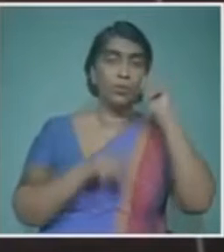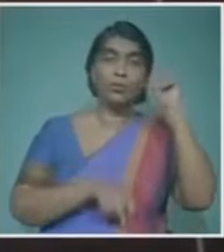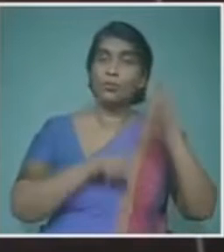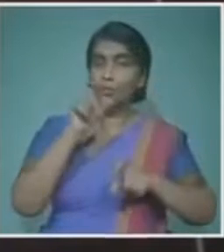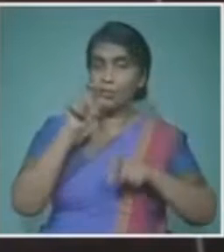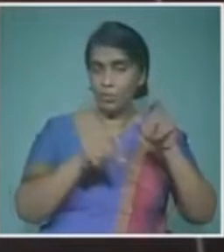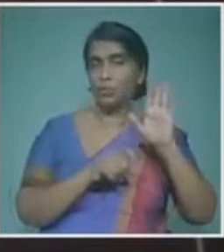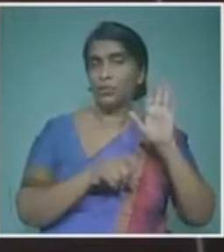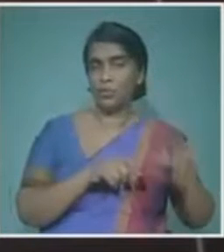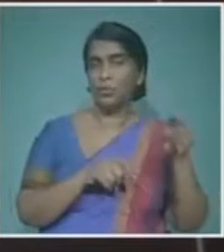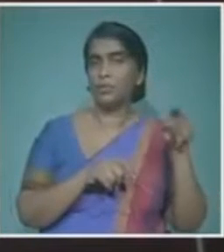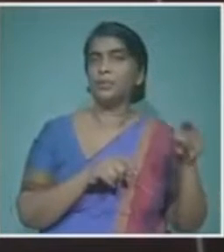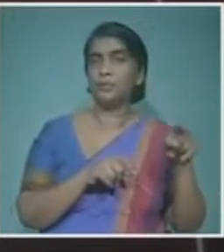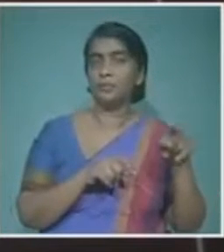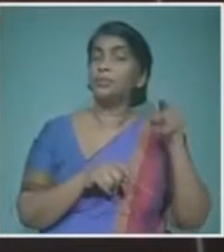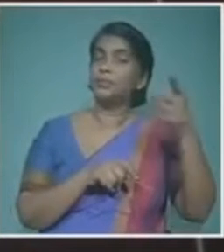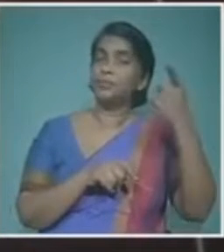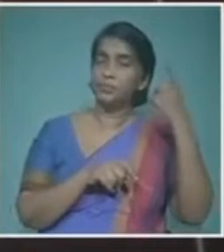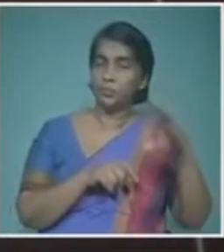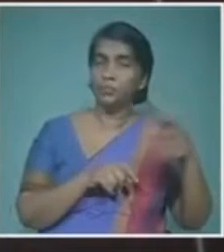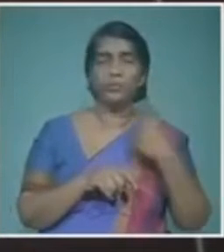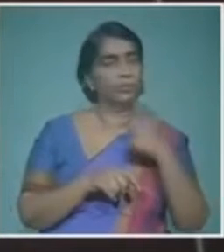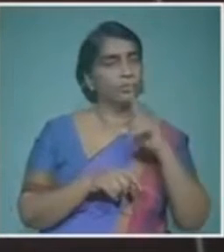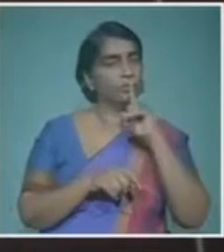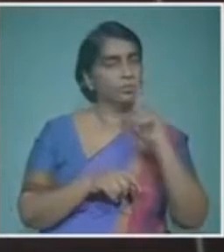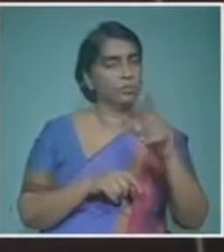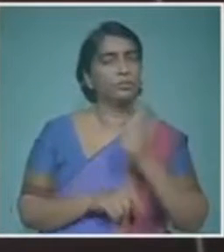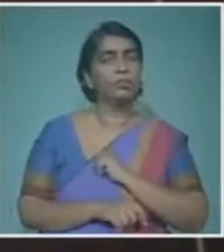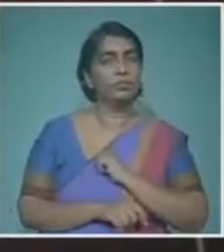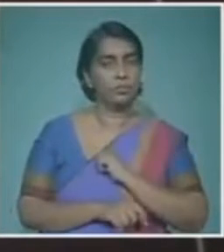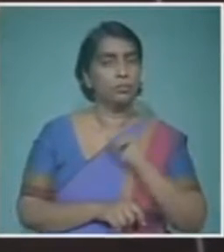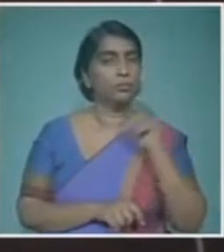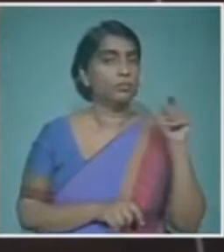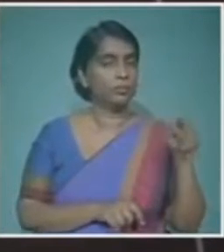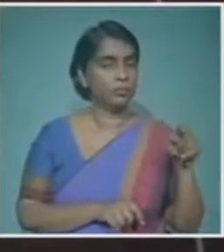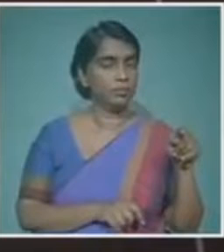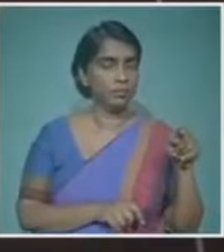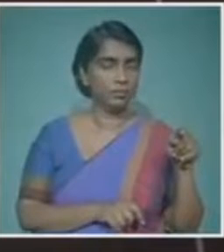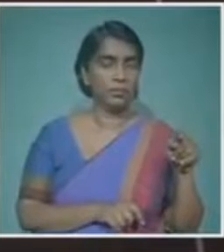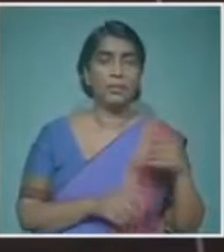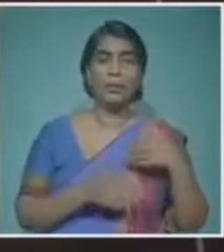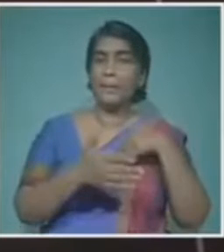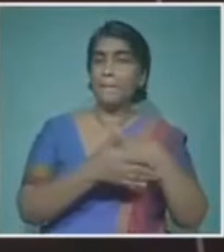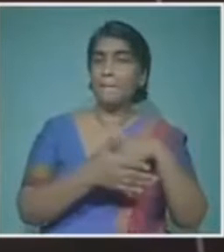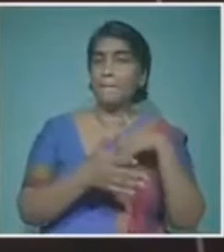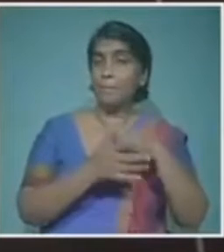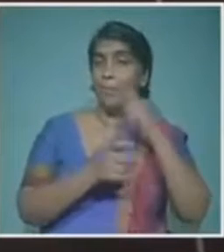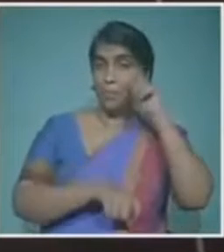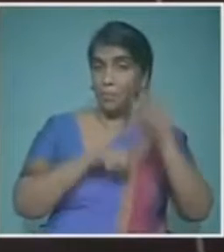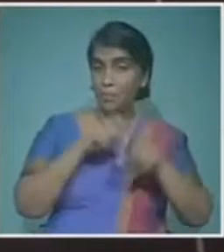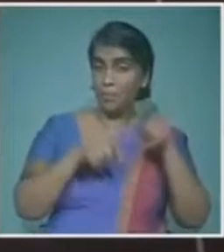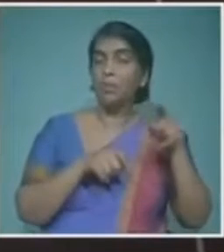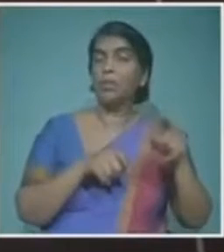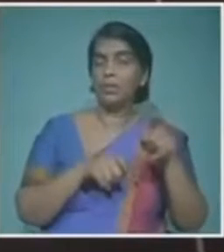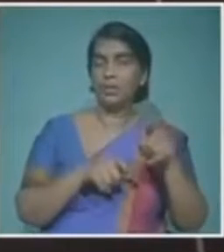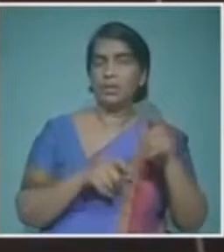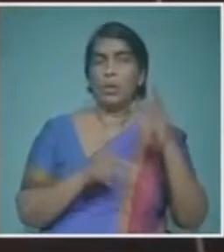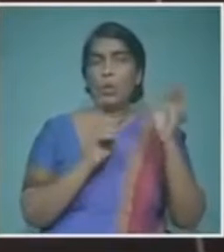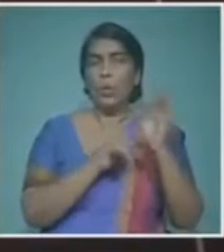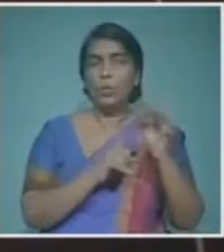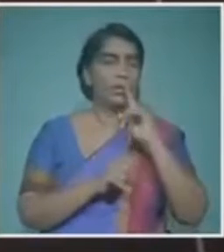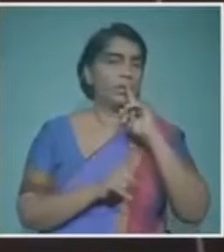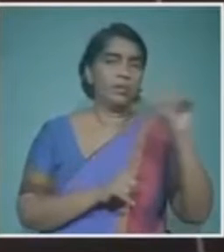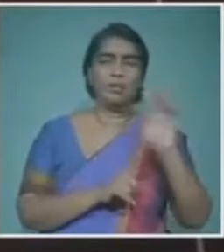மக்கள். நாங்களும் எவ்வளவு தடவை தான் அடி வாங்கி கஷ்டப்படுறது? 30 வருஷம் போர் நடந்துச்சு, போர்ல ஈடுபடாம நாட்டை கட்டி எழுப்ப